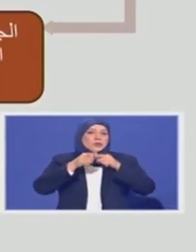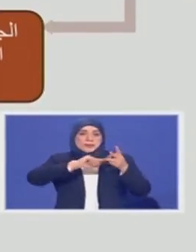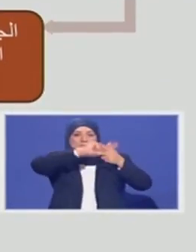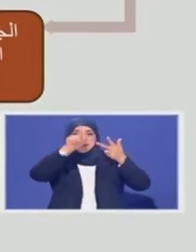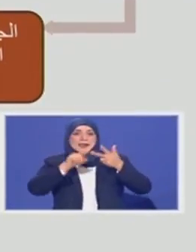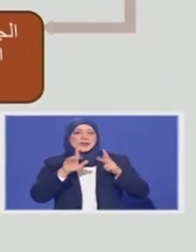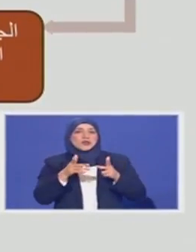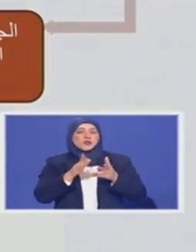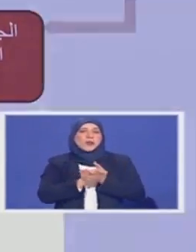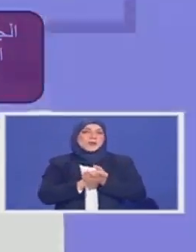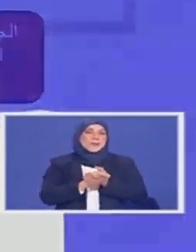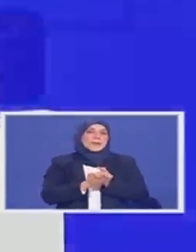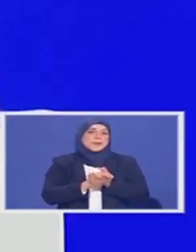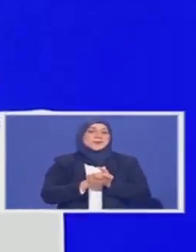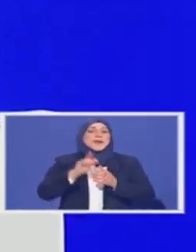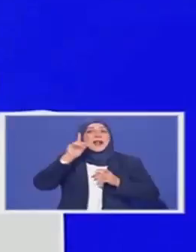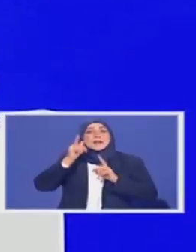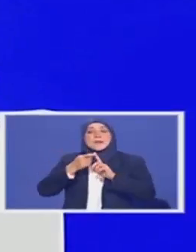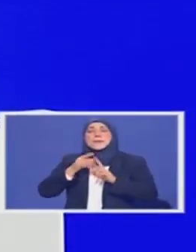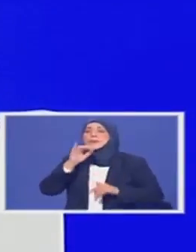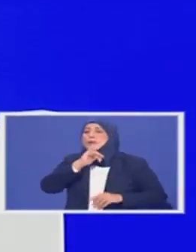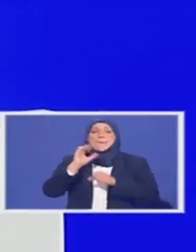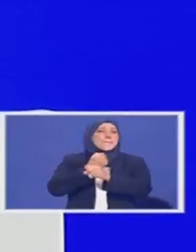هو استحالة العمل عن بعد